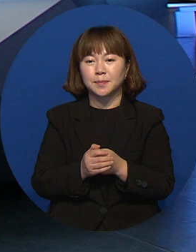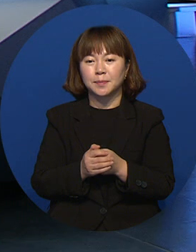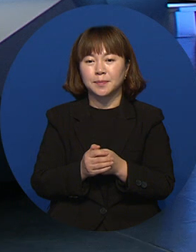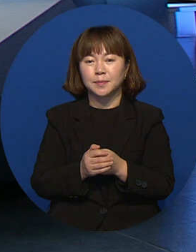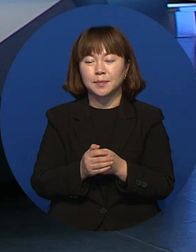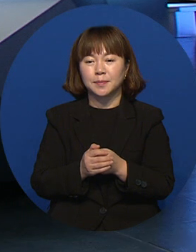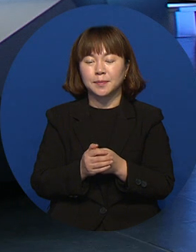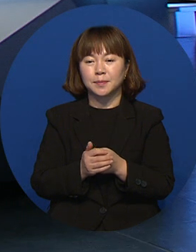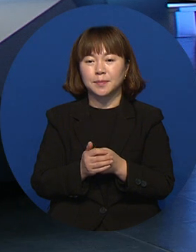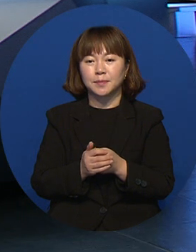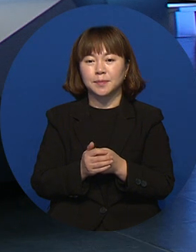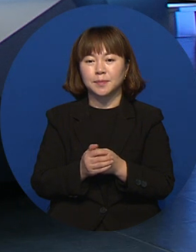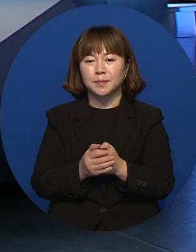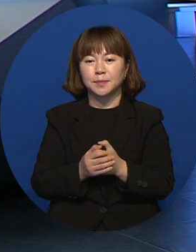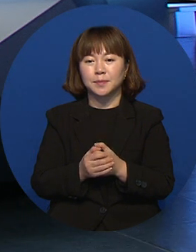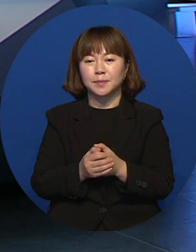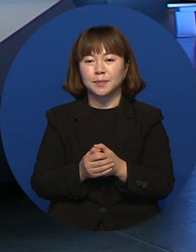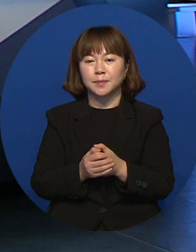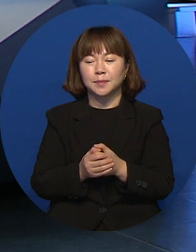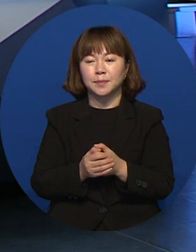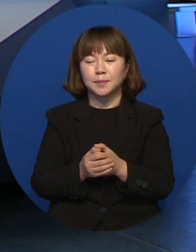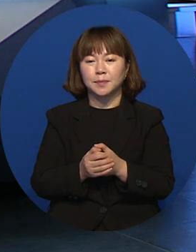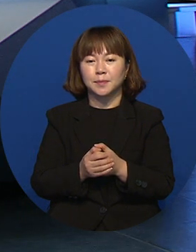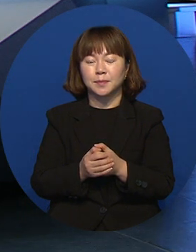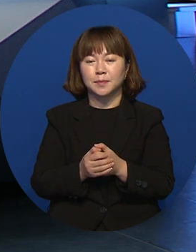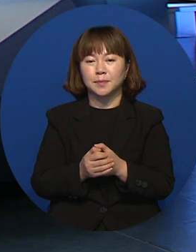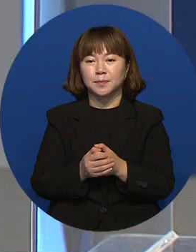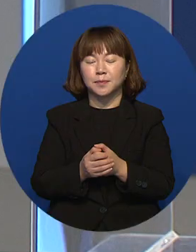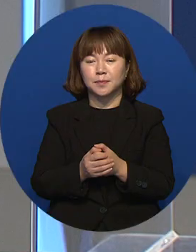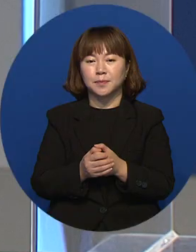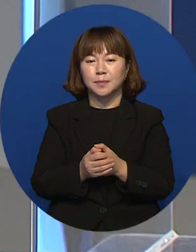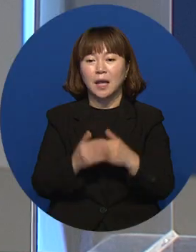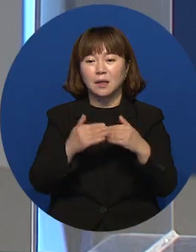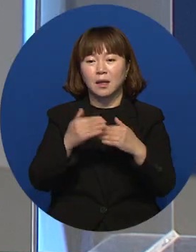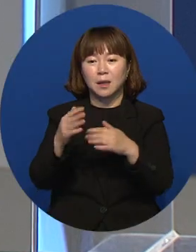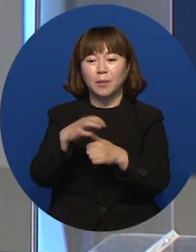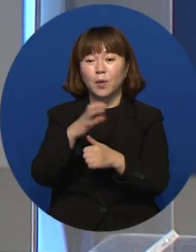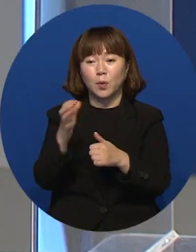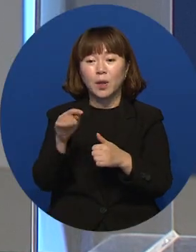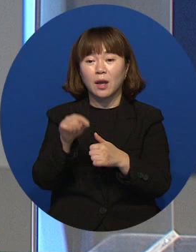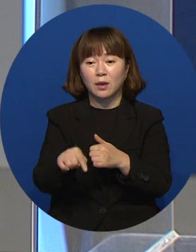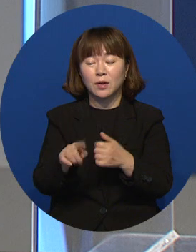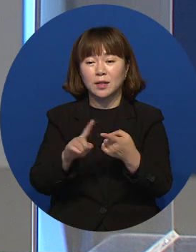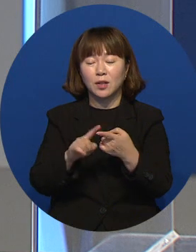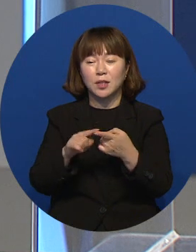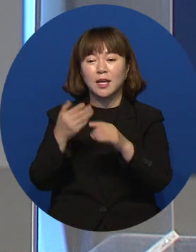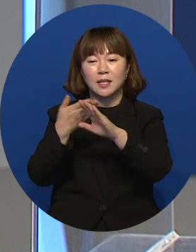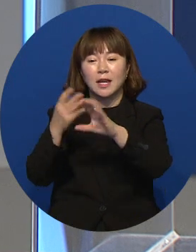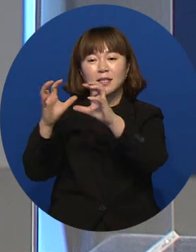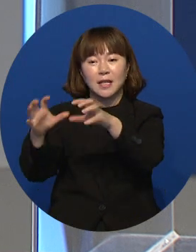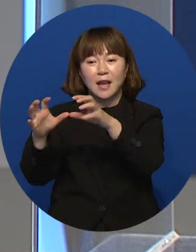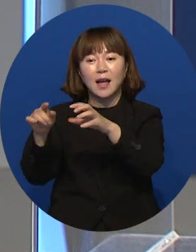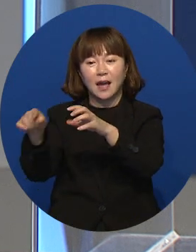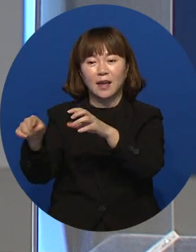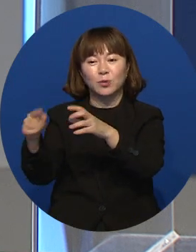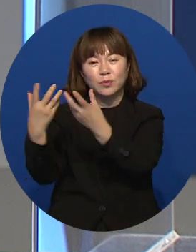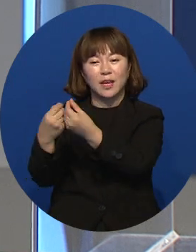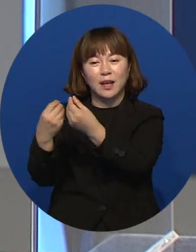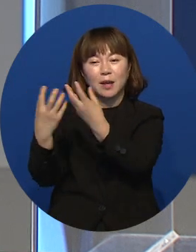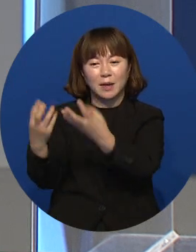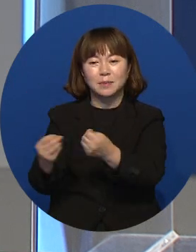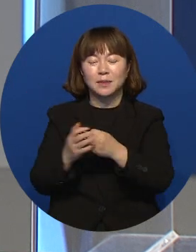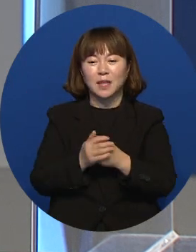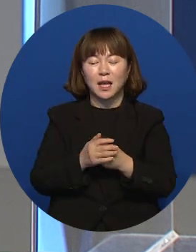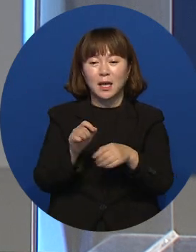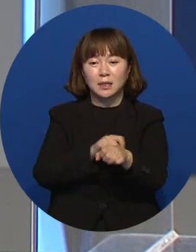예 어 미르 코로나는 그동안 외국에서도 많이 사례가 있었습니다 일부 선진국에서 사례가 있는데 특히